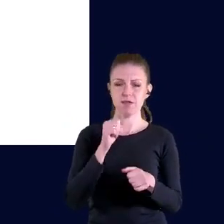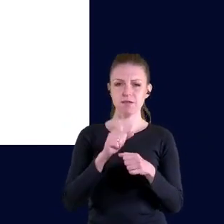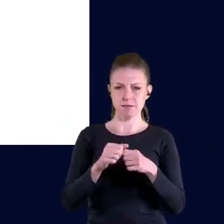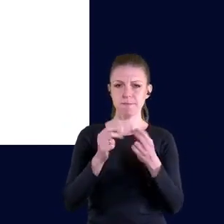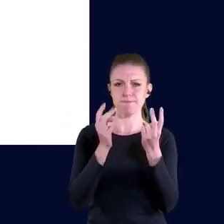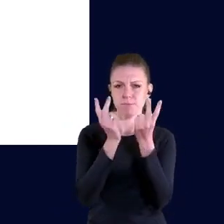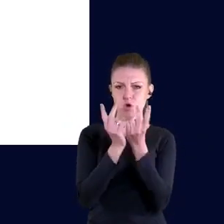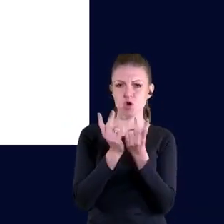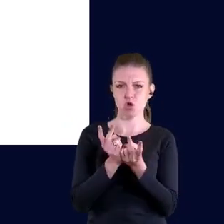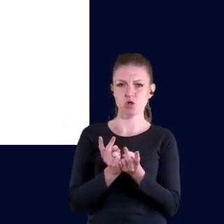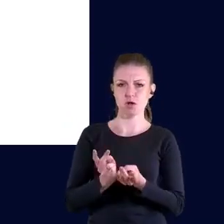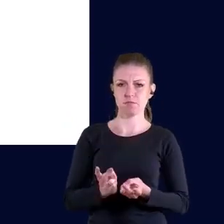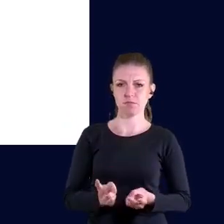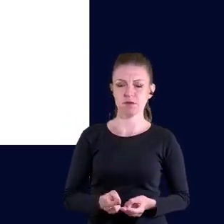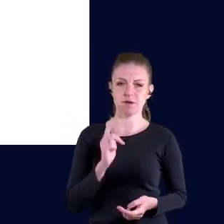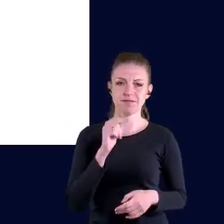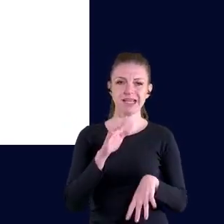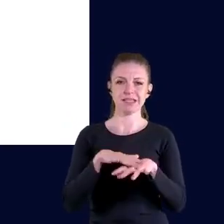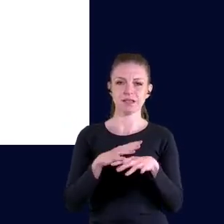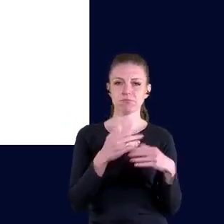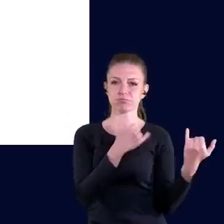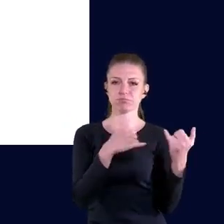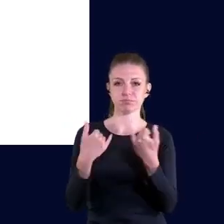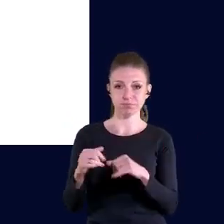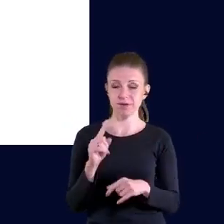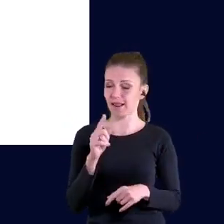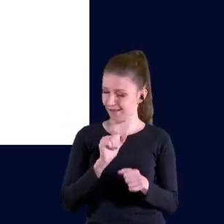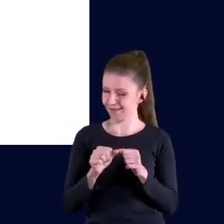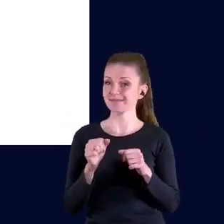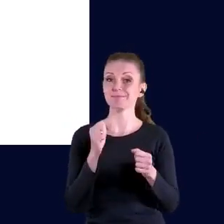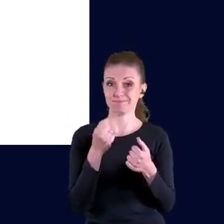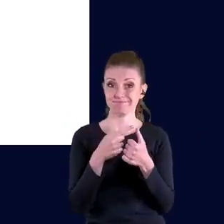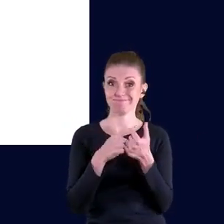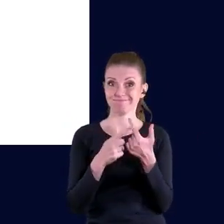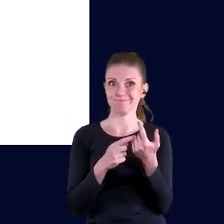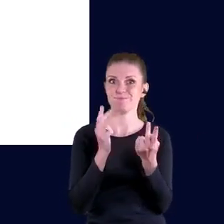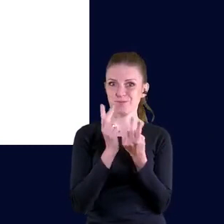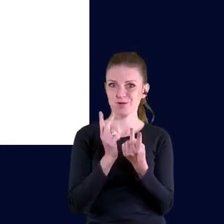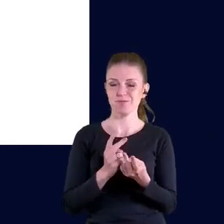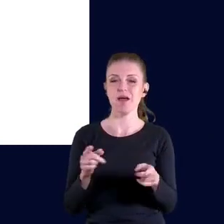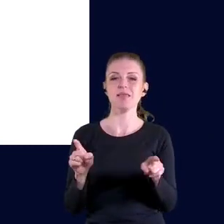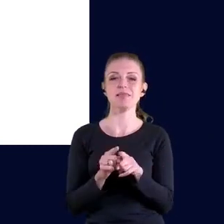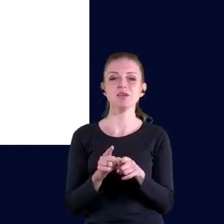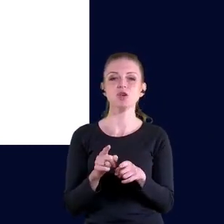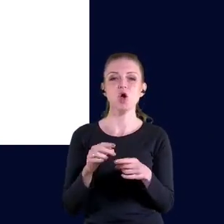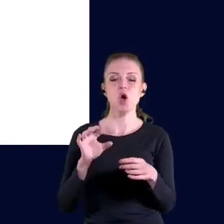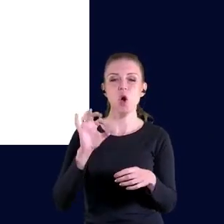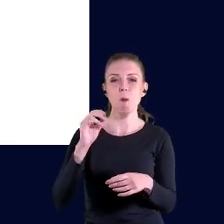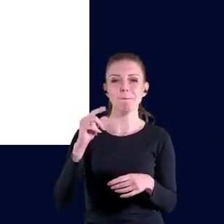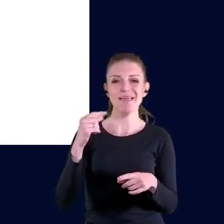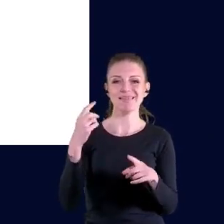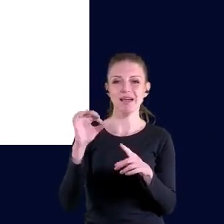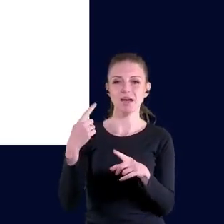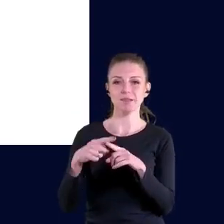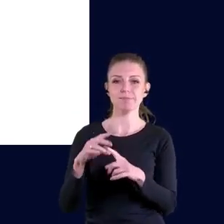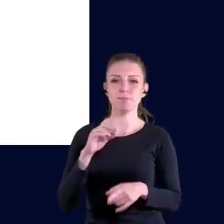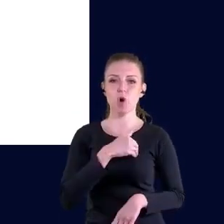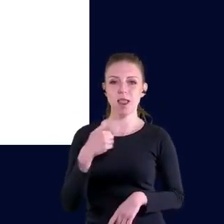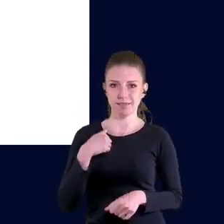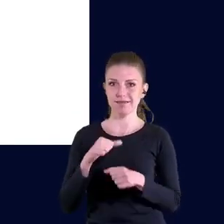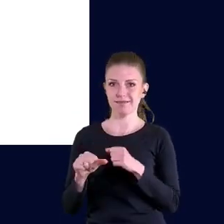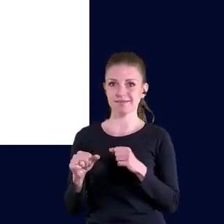ewidentnych różnice systemowych a drugą przyczyną jest silna współpraca fundacji o Pentax Poland w której pracuje